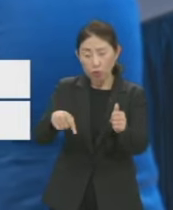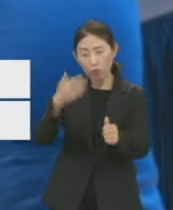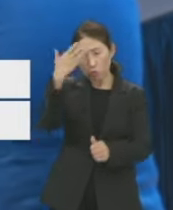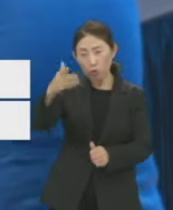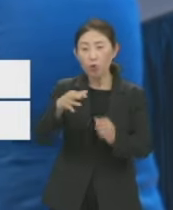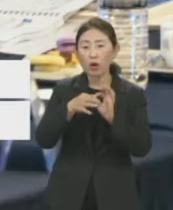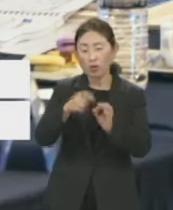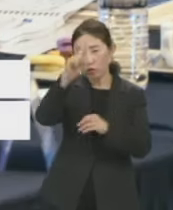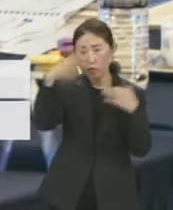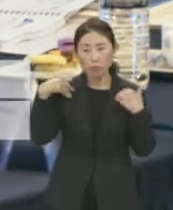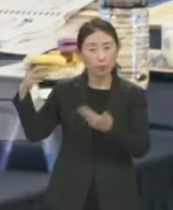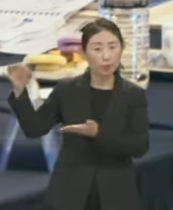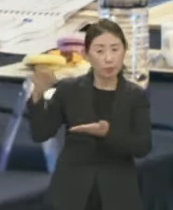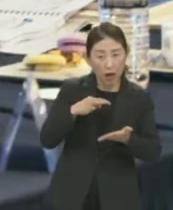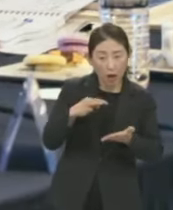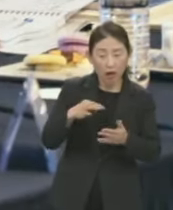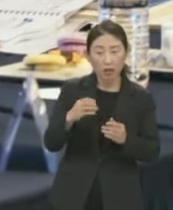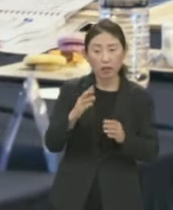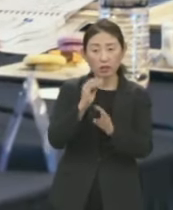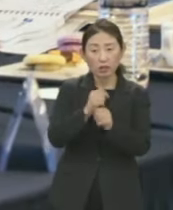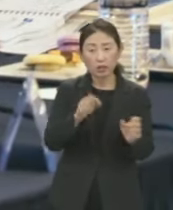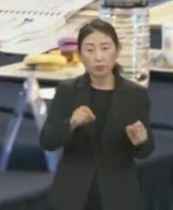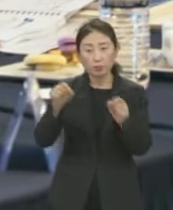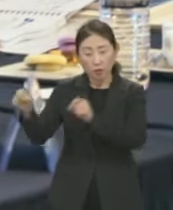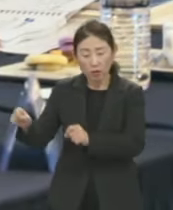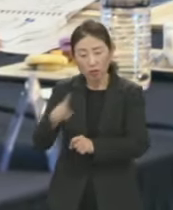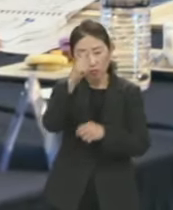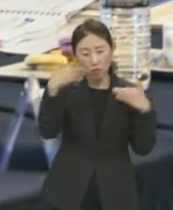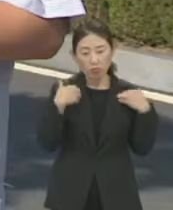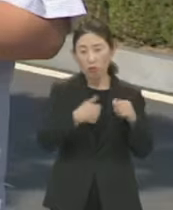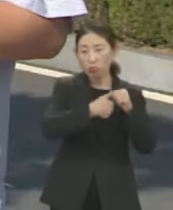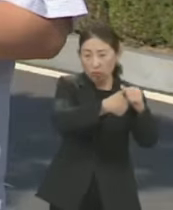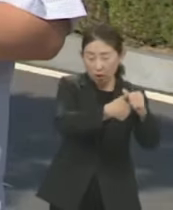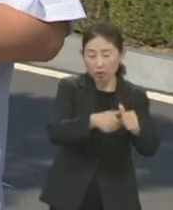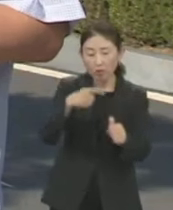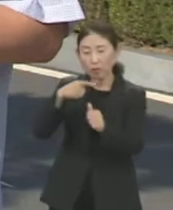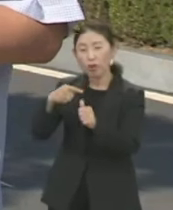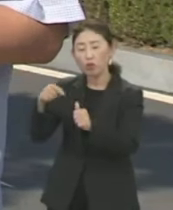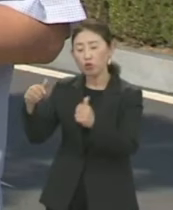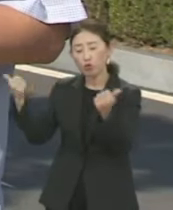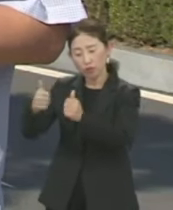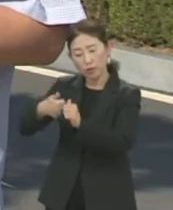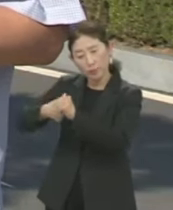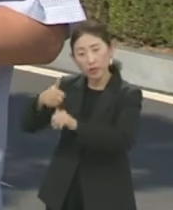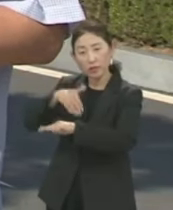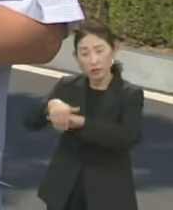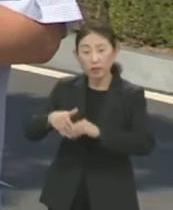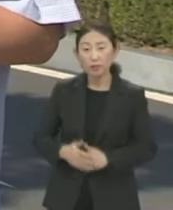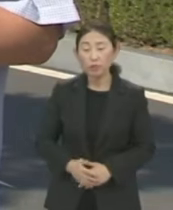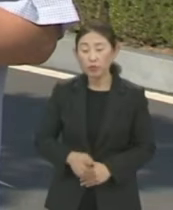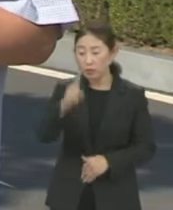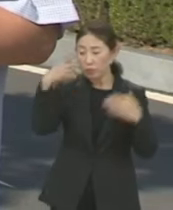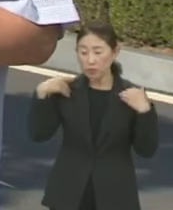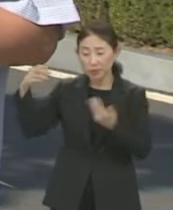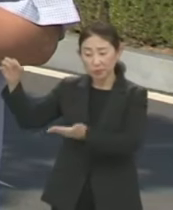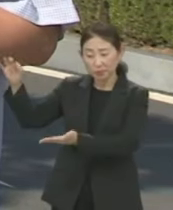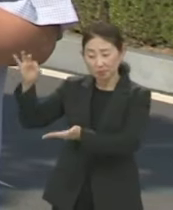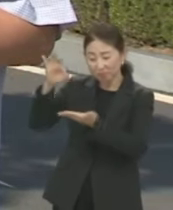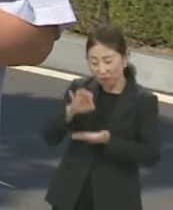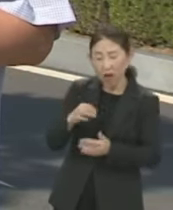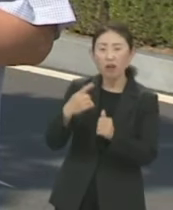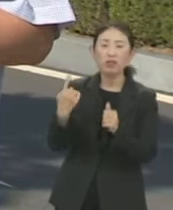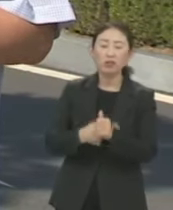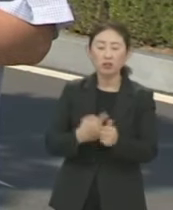법 개정 등을 정부와 국회에 건의하기로 했습니다. 지역교육계는 정부의 교육예산 축소가 공교육의 질